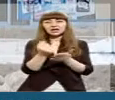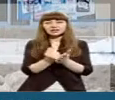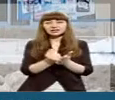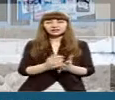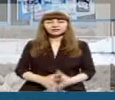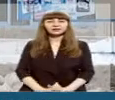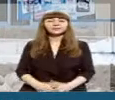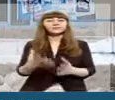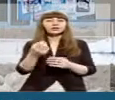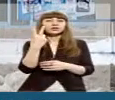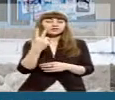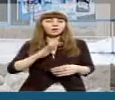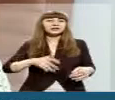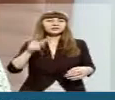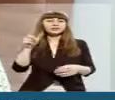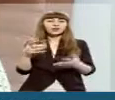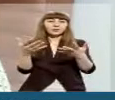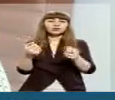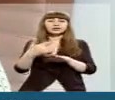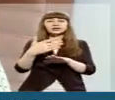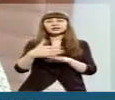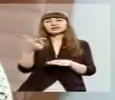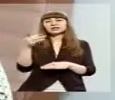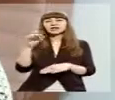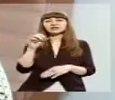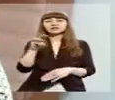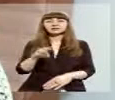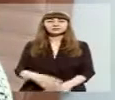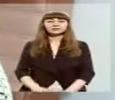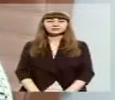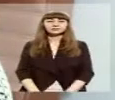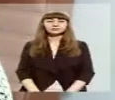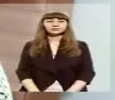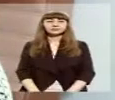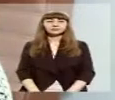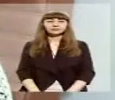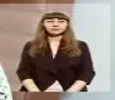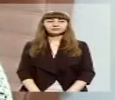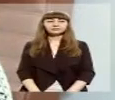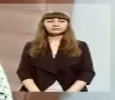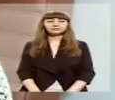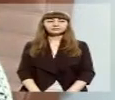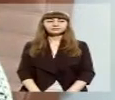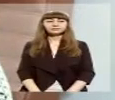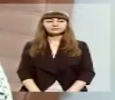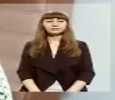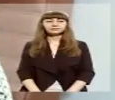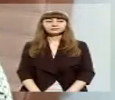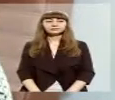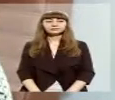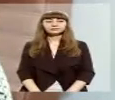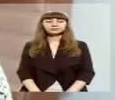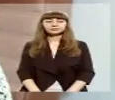екі кәсіпкер несие грантқа ие болды. На 2020 год у нас произошли некоторые изменения.